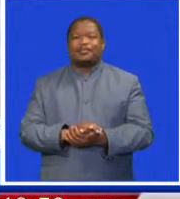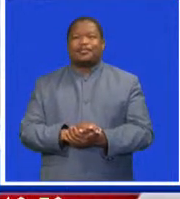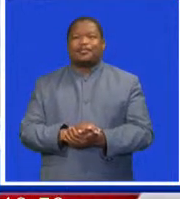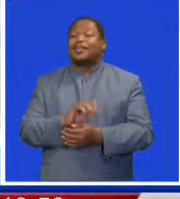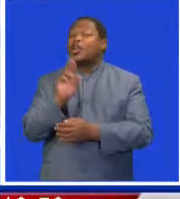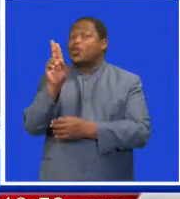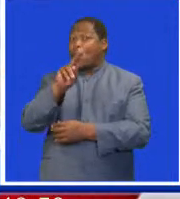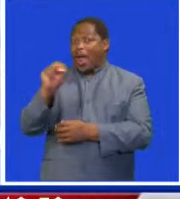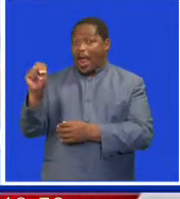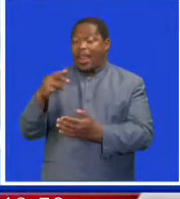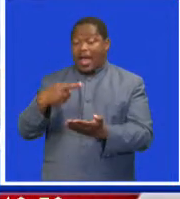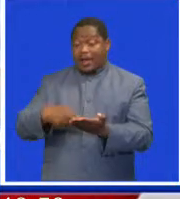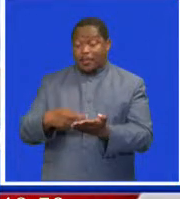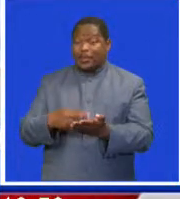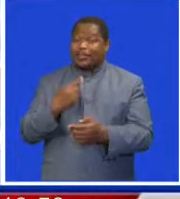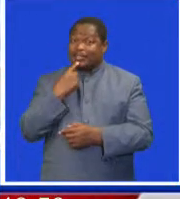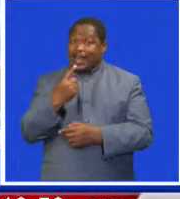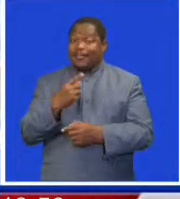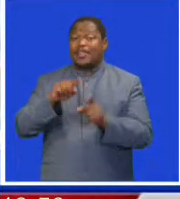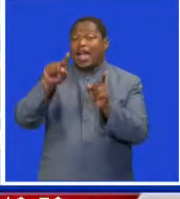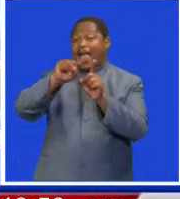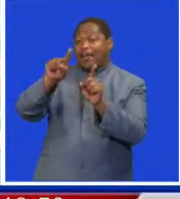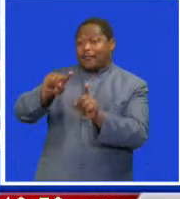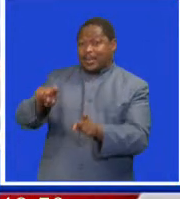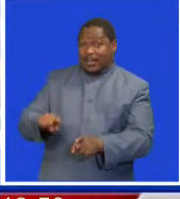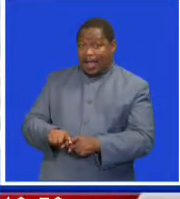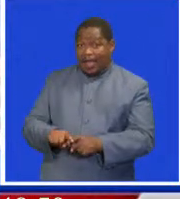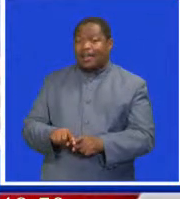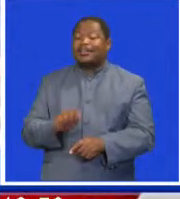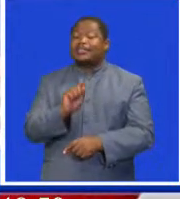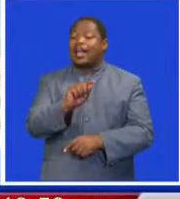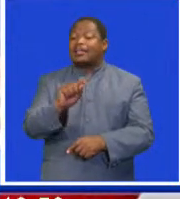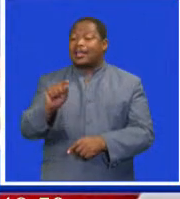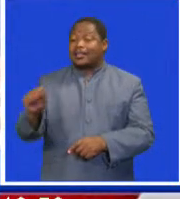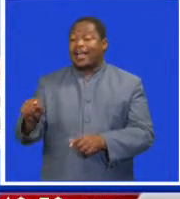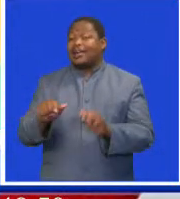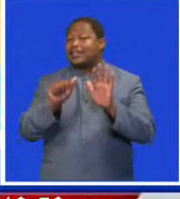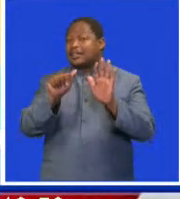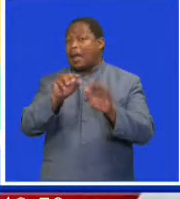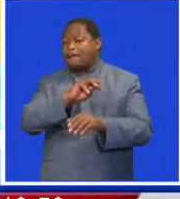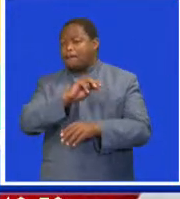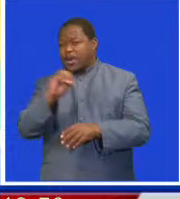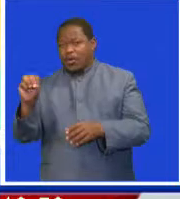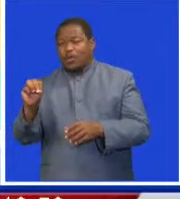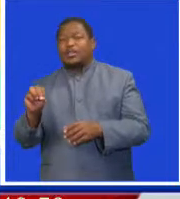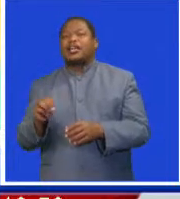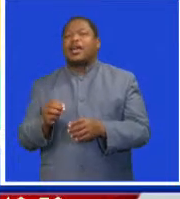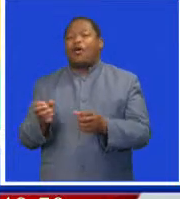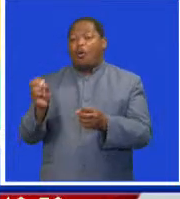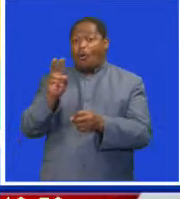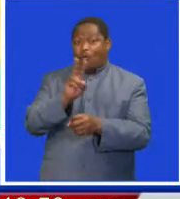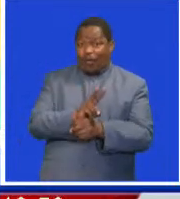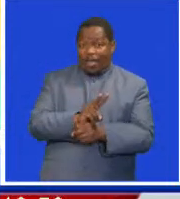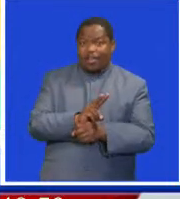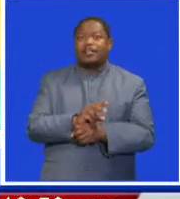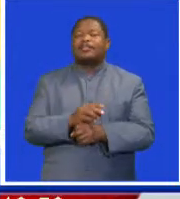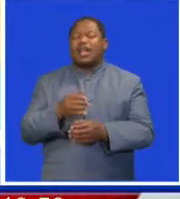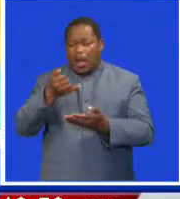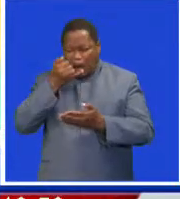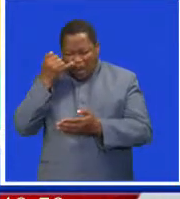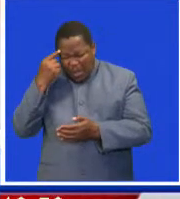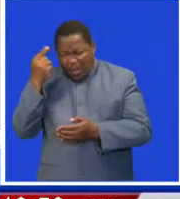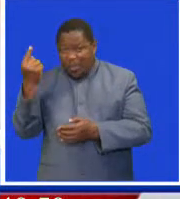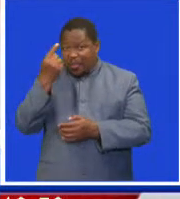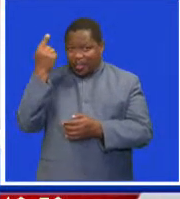labasebenzisa titsakamiva kuleli vekati labakuthole ngawo umnyaka wa-2020. Lechamuka eveni laseBrazil lithi eveni laseBrazil